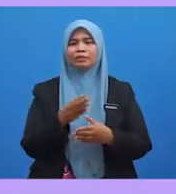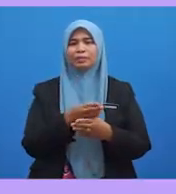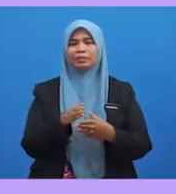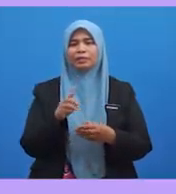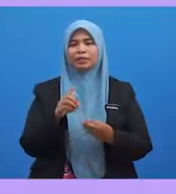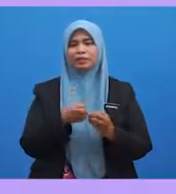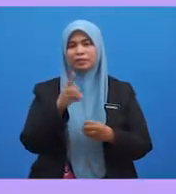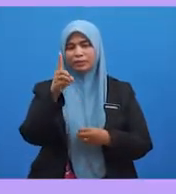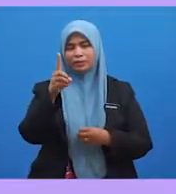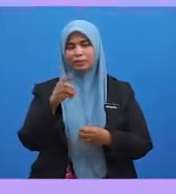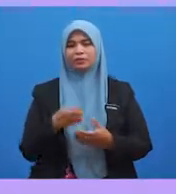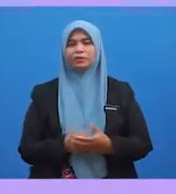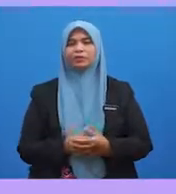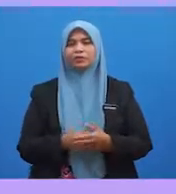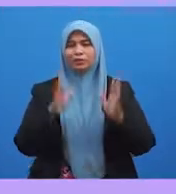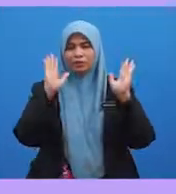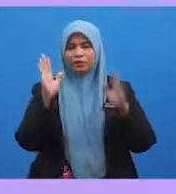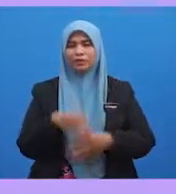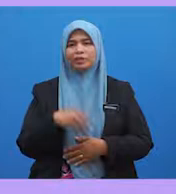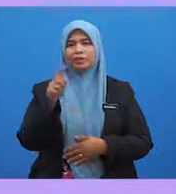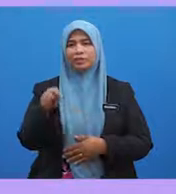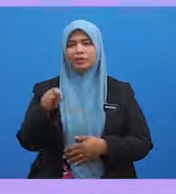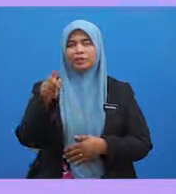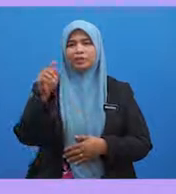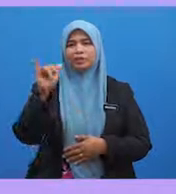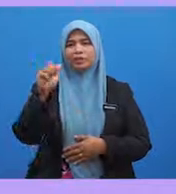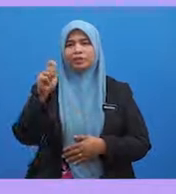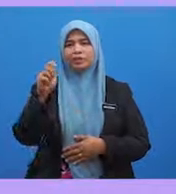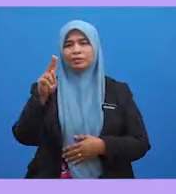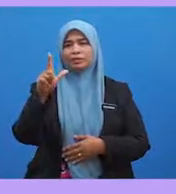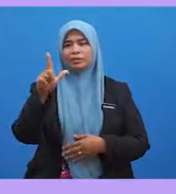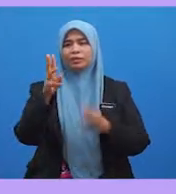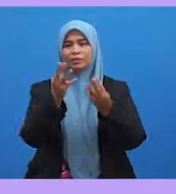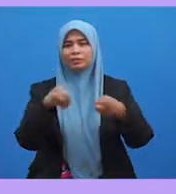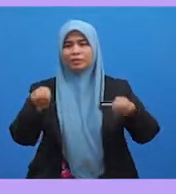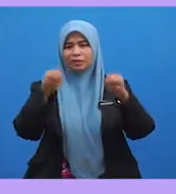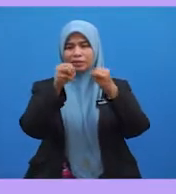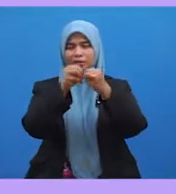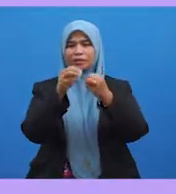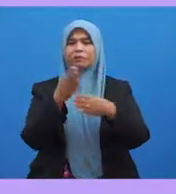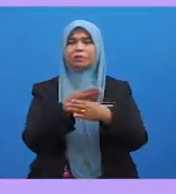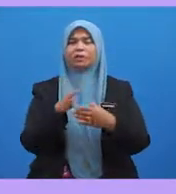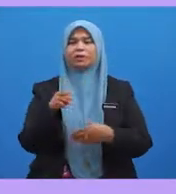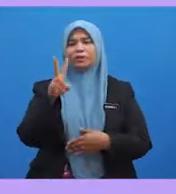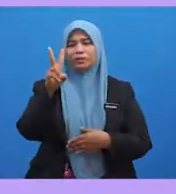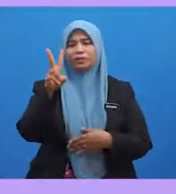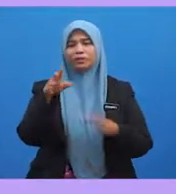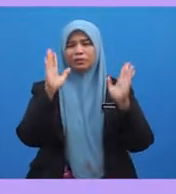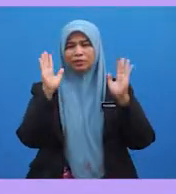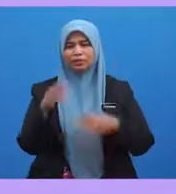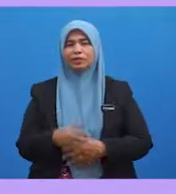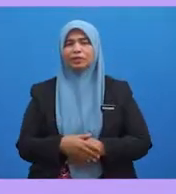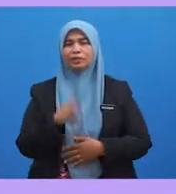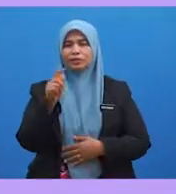yang pertama, iaitu solat sunat tahiyatul masjid. Bahagian yang kedua, iaitu